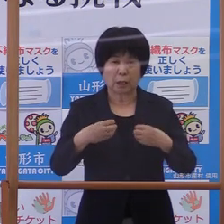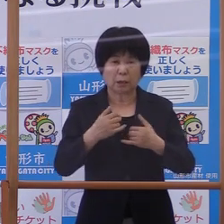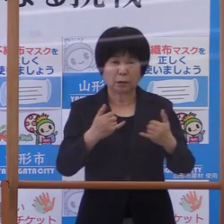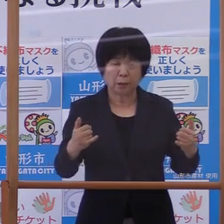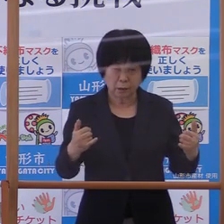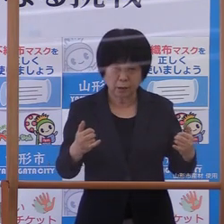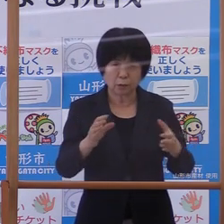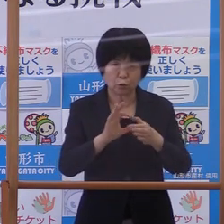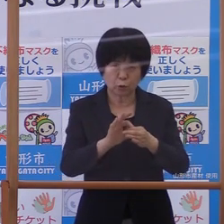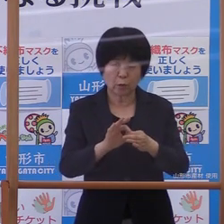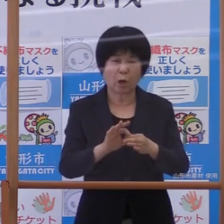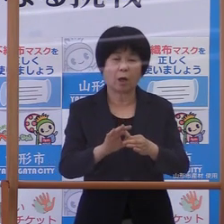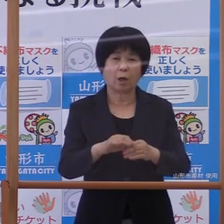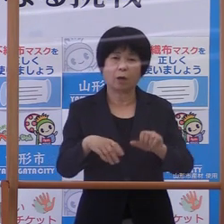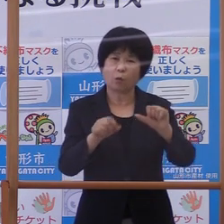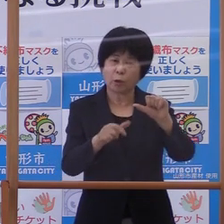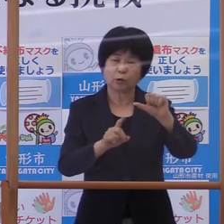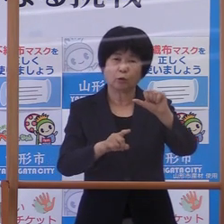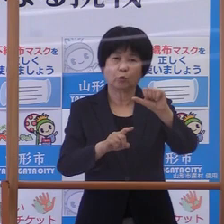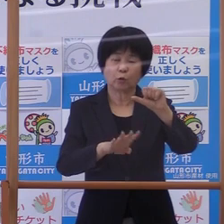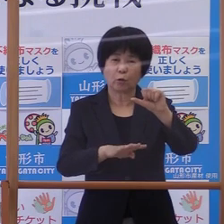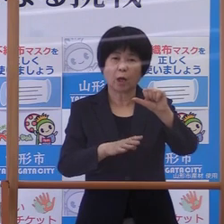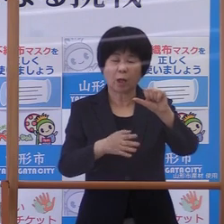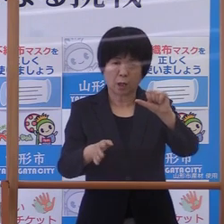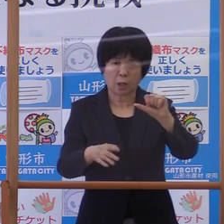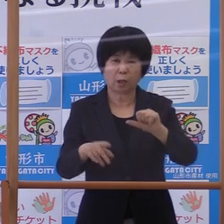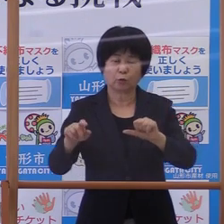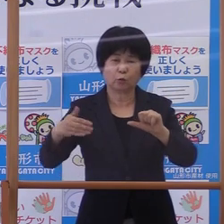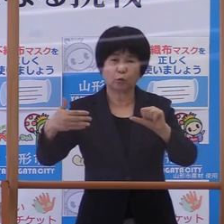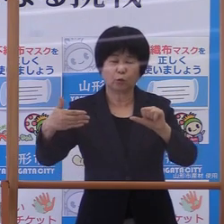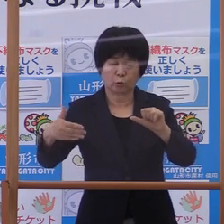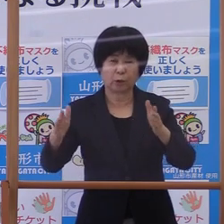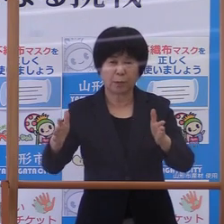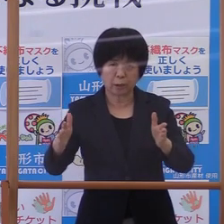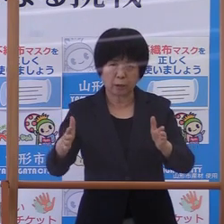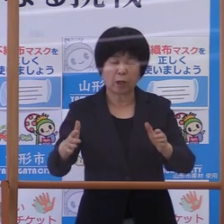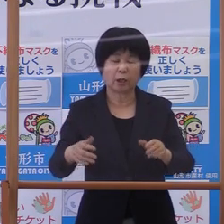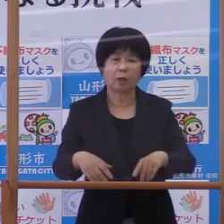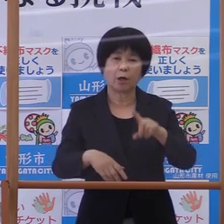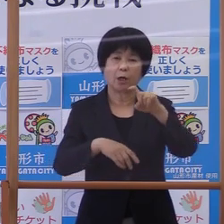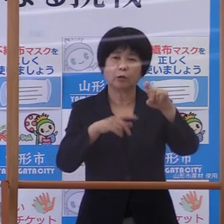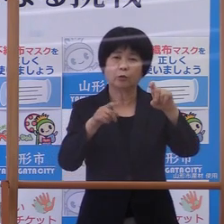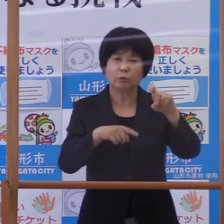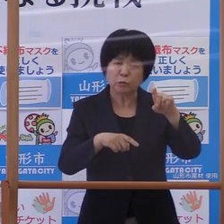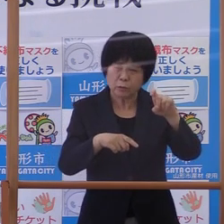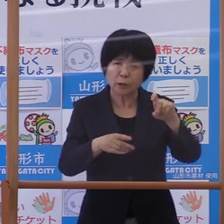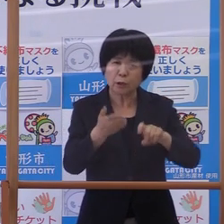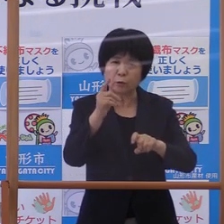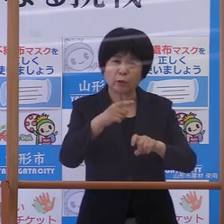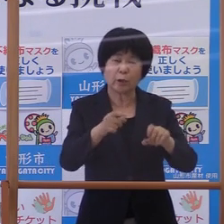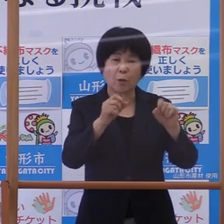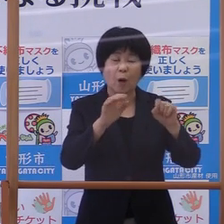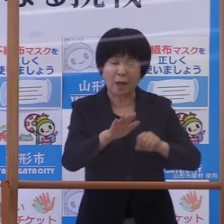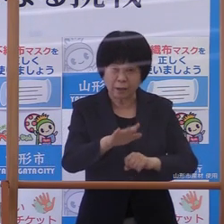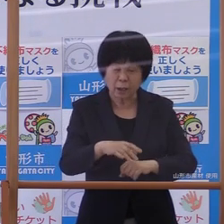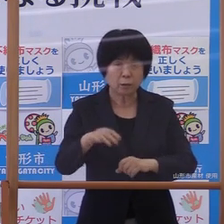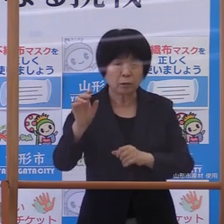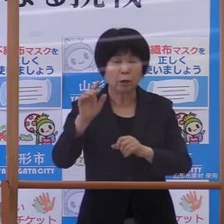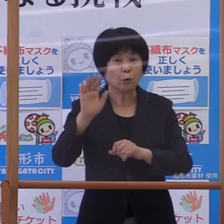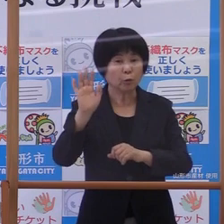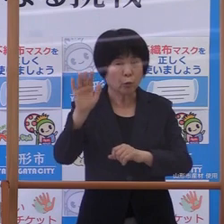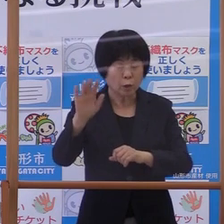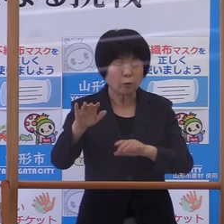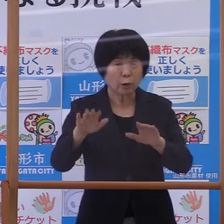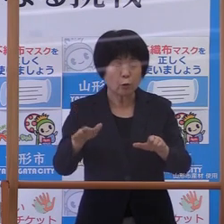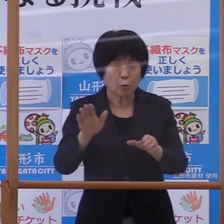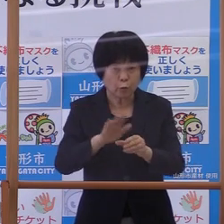染者につきましては、5月14日から19日までの間は2桁の日もございましたが、その後は本日